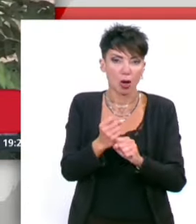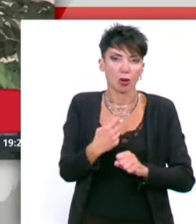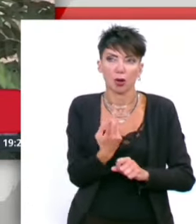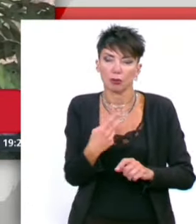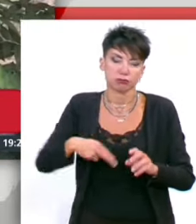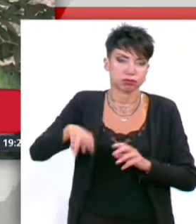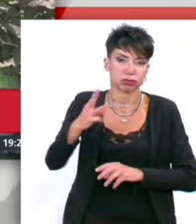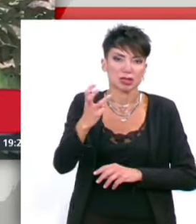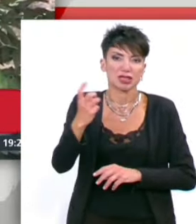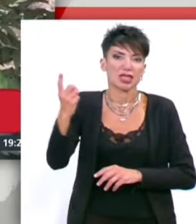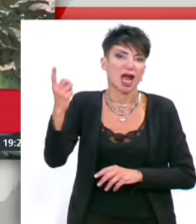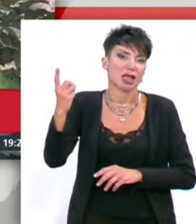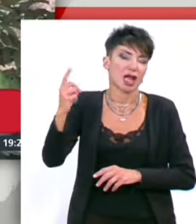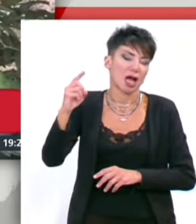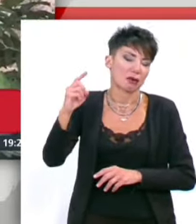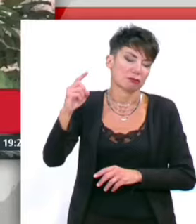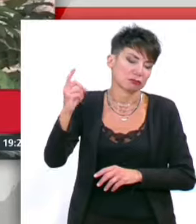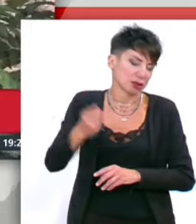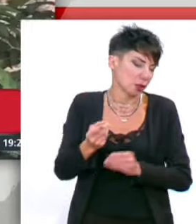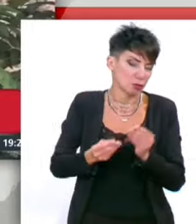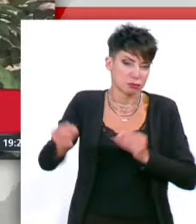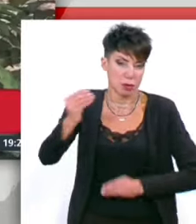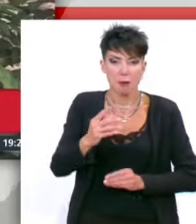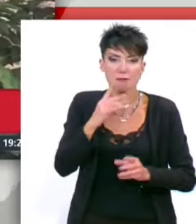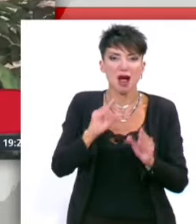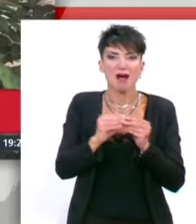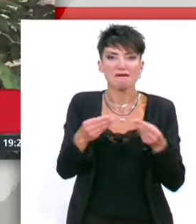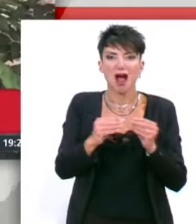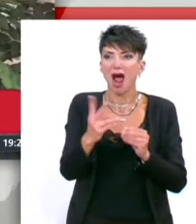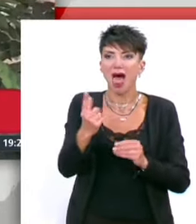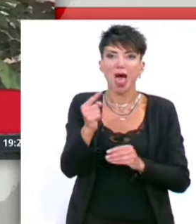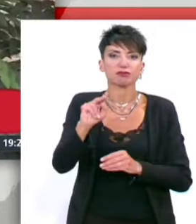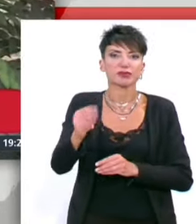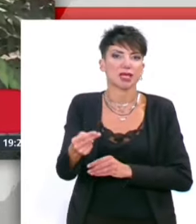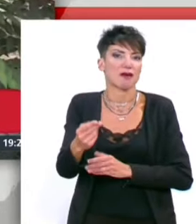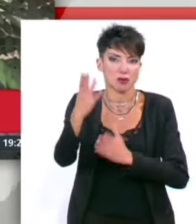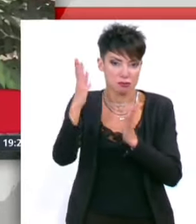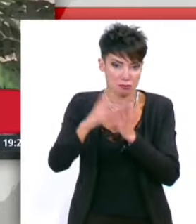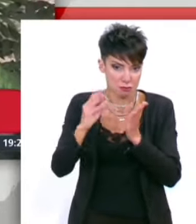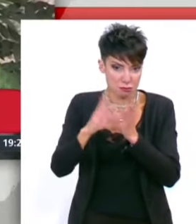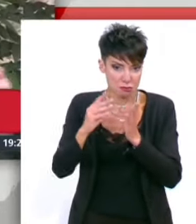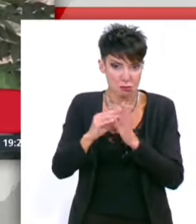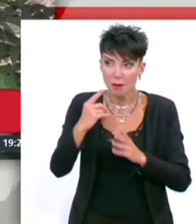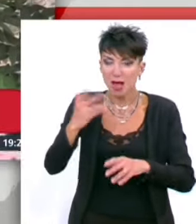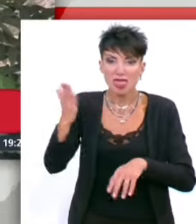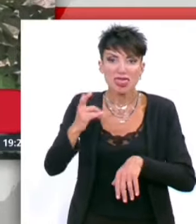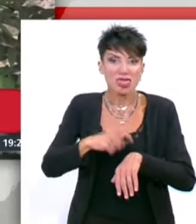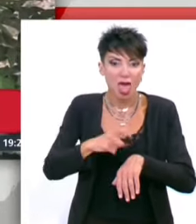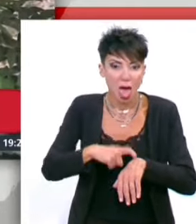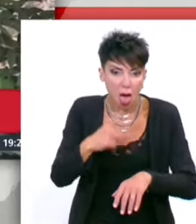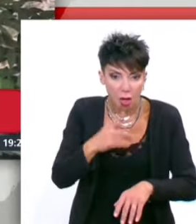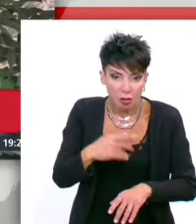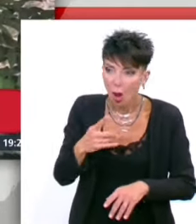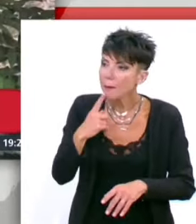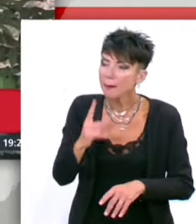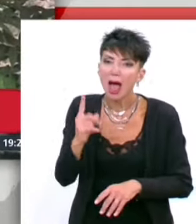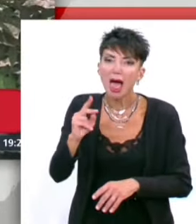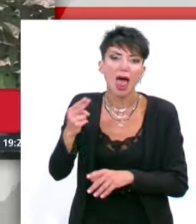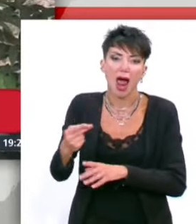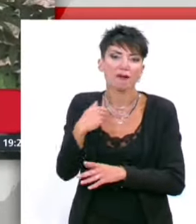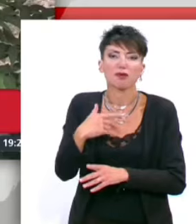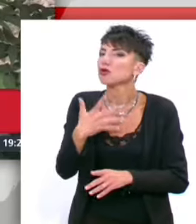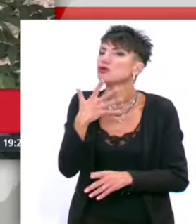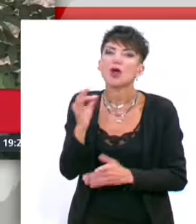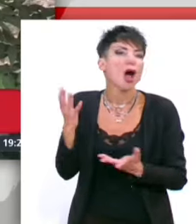Μπορεί να έρθει ένας έμπορος και να πει σήμερα ότι εγώ αγοράζω τα βερίκοκα 1,5 ευρώ και όταν θα έρθει η ώρα να πληρωθεί να πάρει 1 ευρώ.